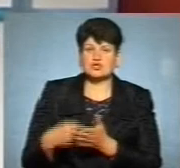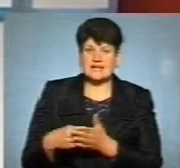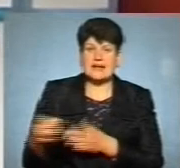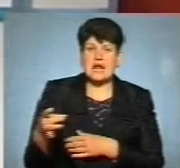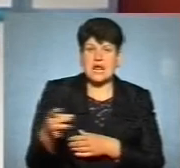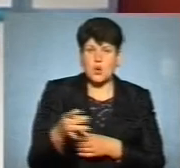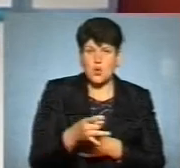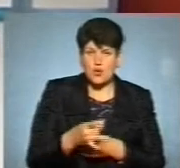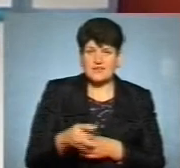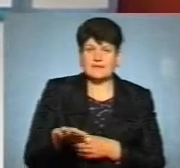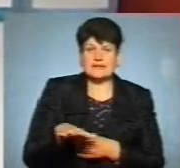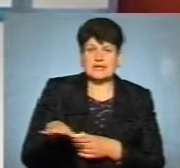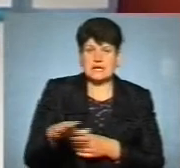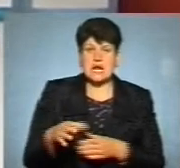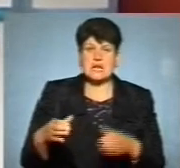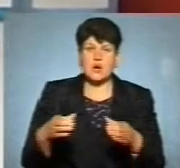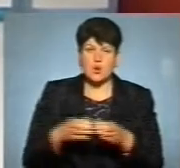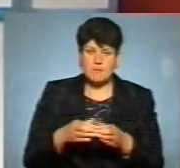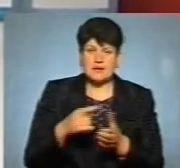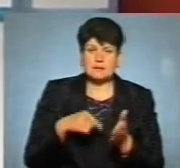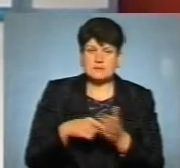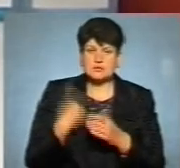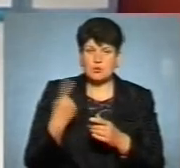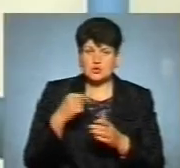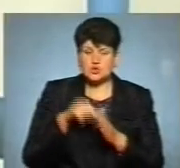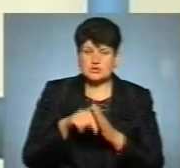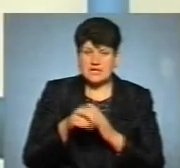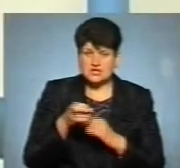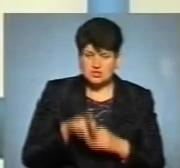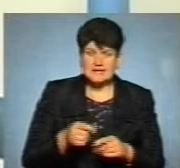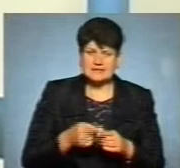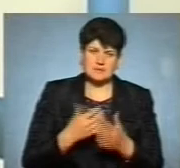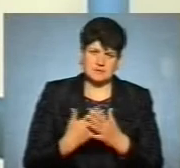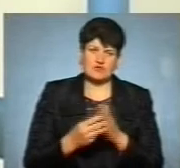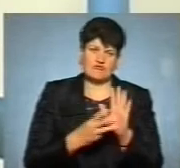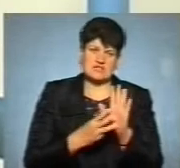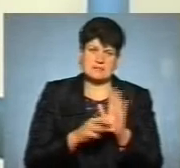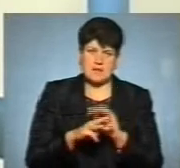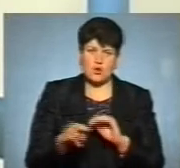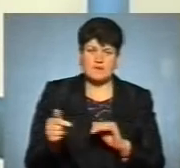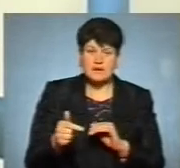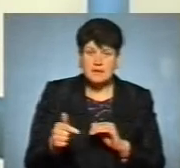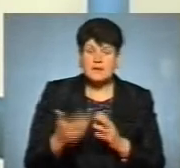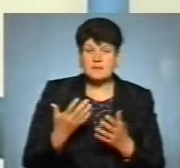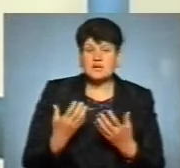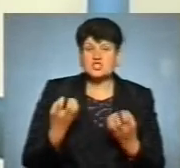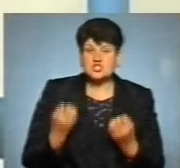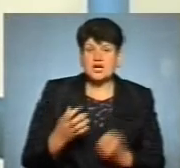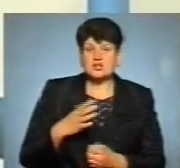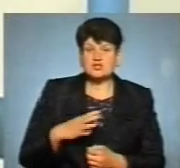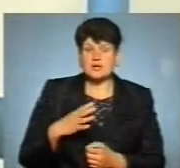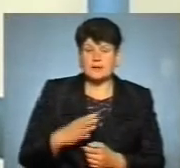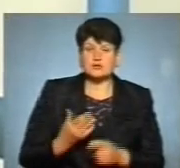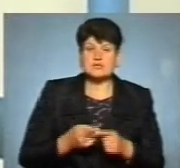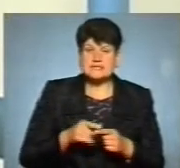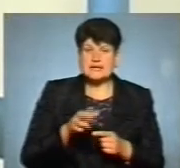районів, територіальних громад, міст обласного значення. Це також близько 8 мільйонів гривень. Але знову ж таки, ми ще чекаємо, якщо цей оздоровчий